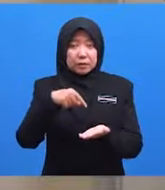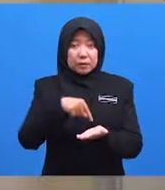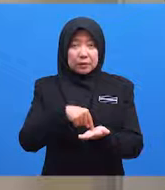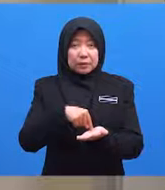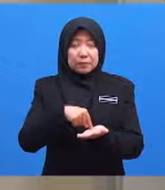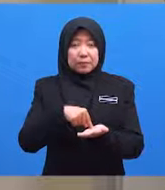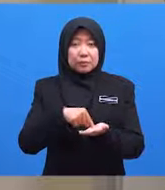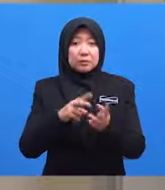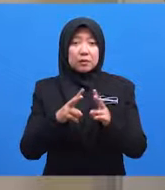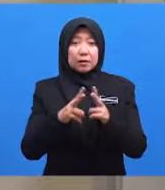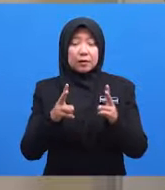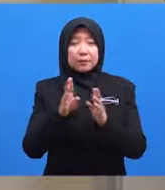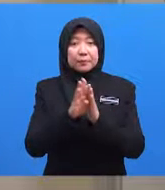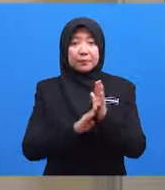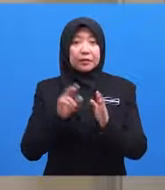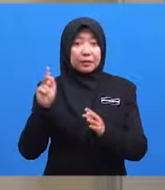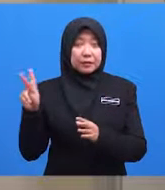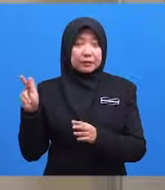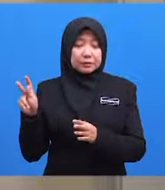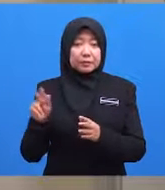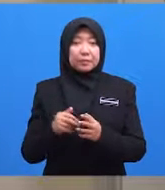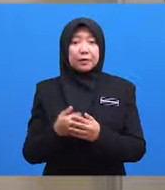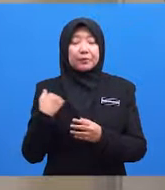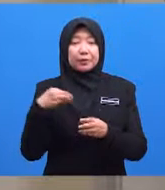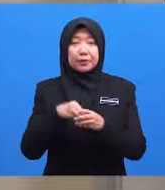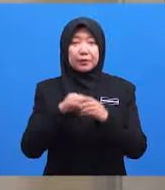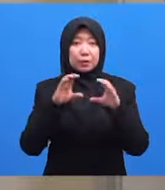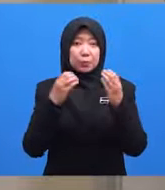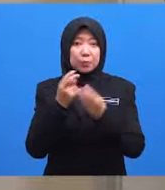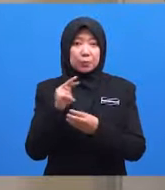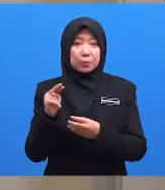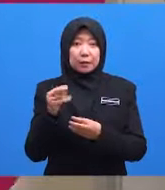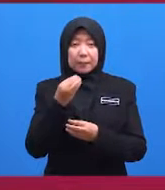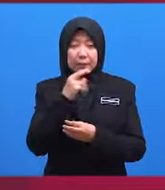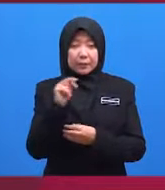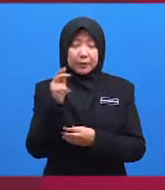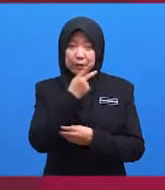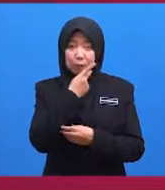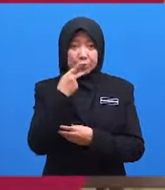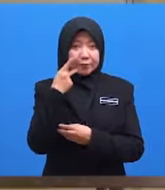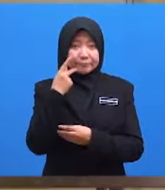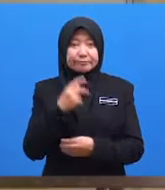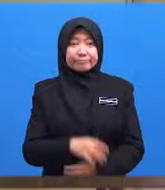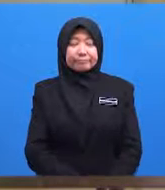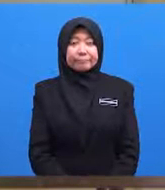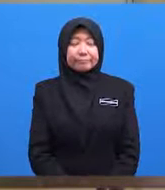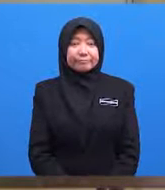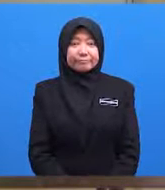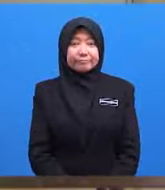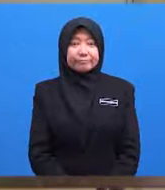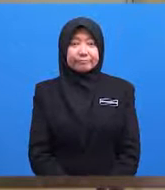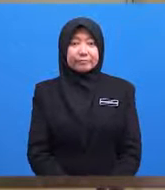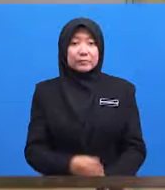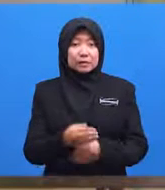hidangan berkanji yang terdapat di dalam kumpulan makanan berkarbohidrat. Baiklah,